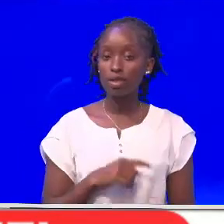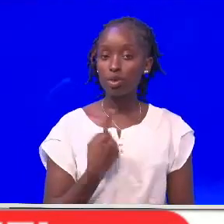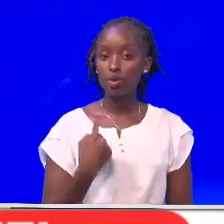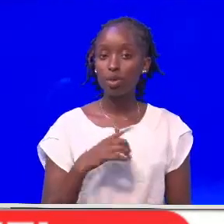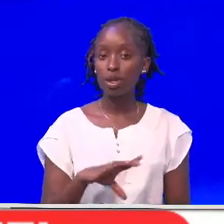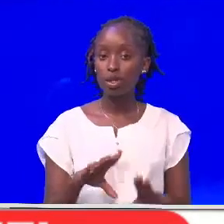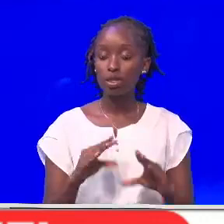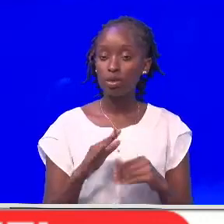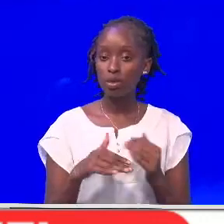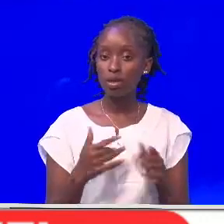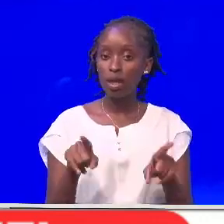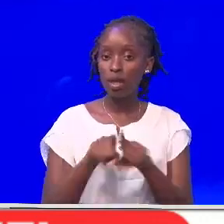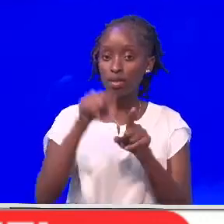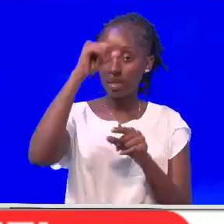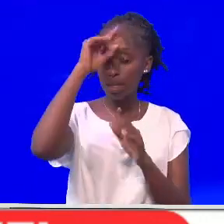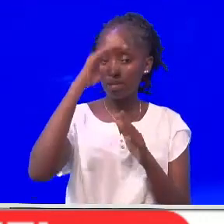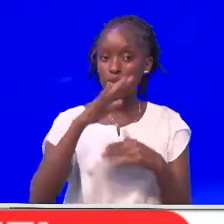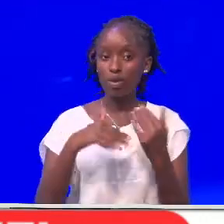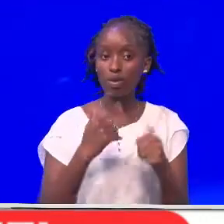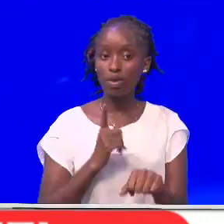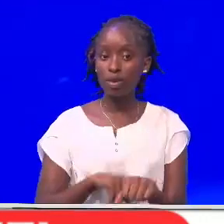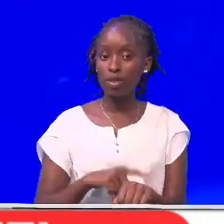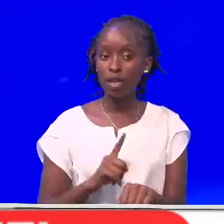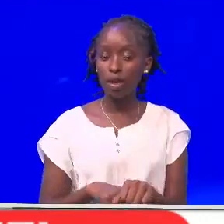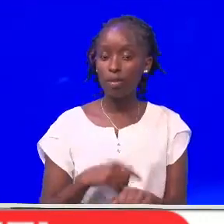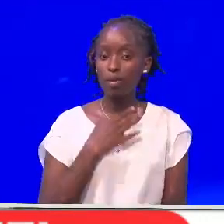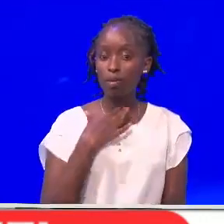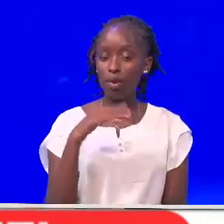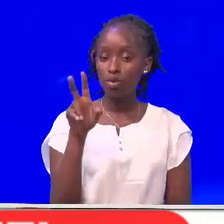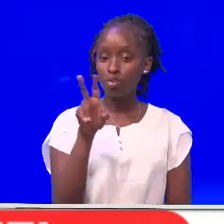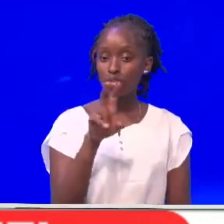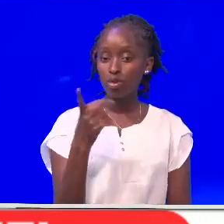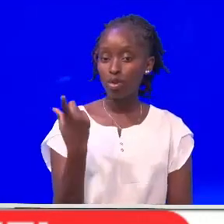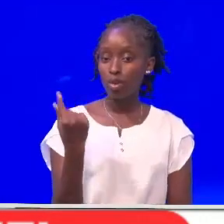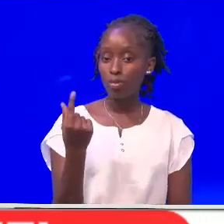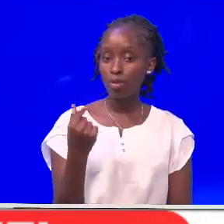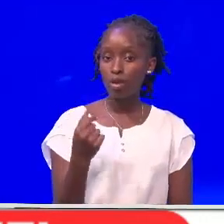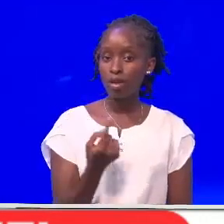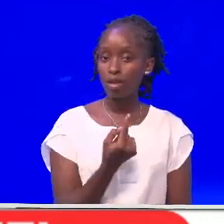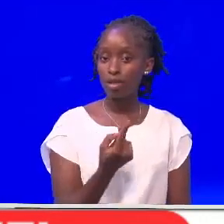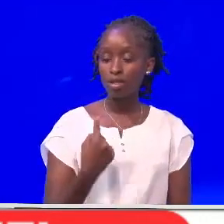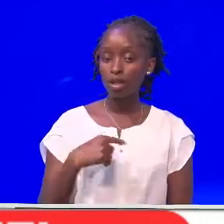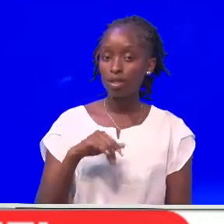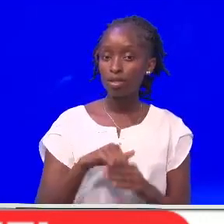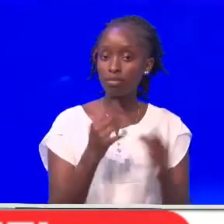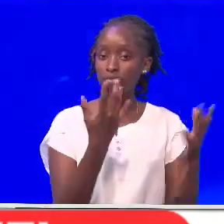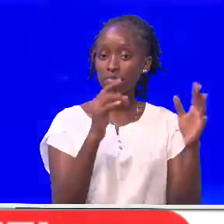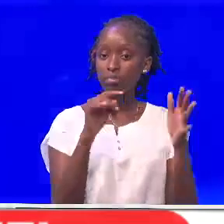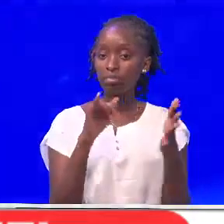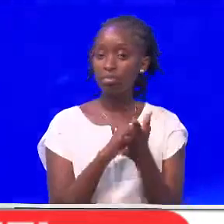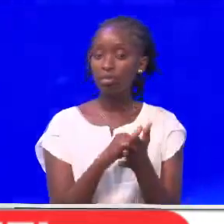mwaka wacha tutafute pesa, kila mwaka hii sherehe iendelee